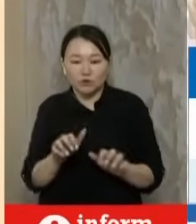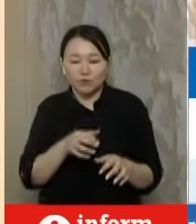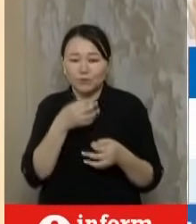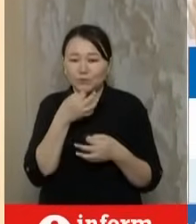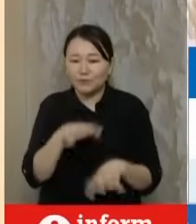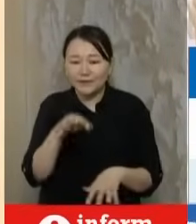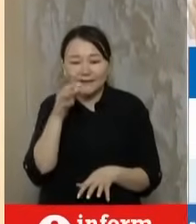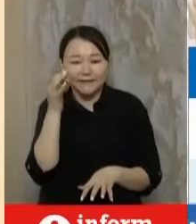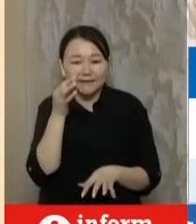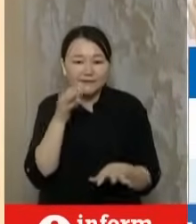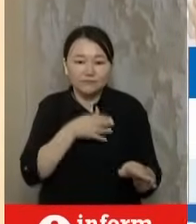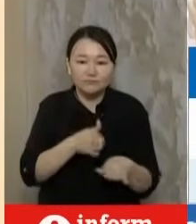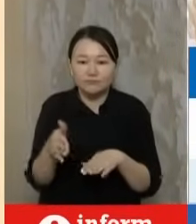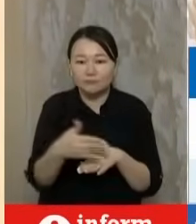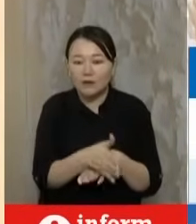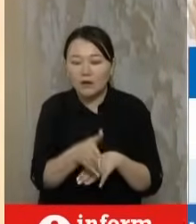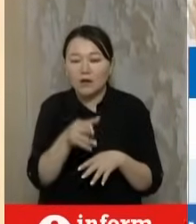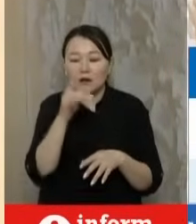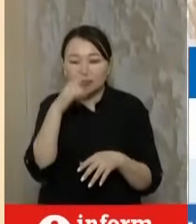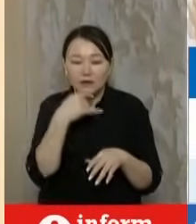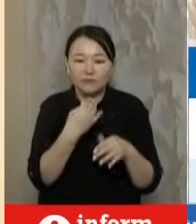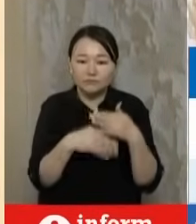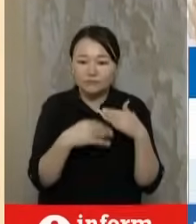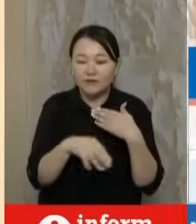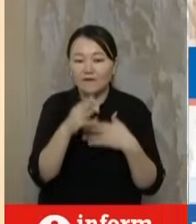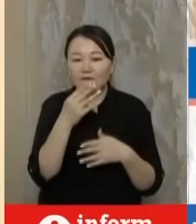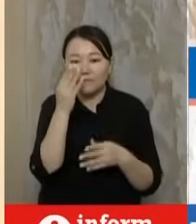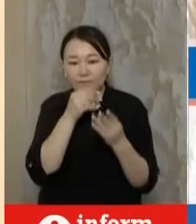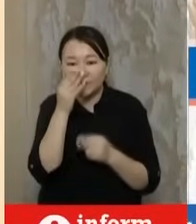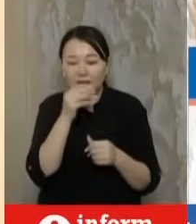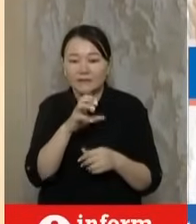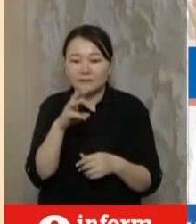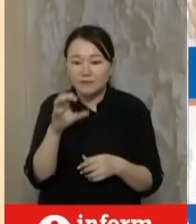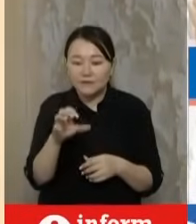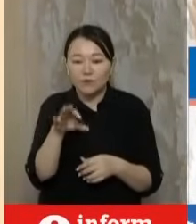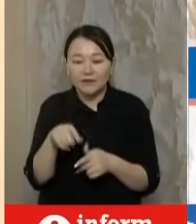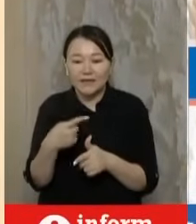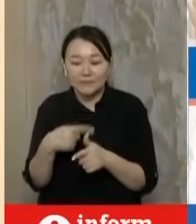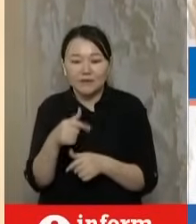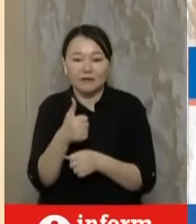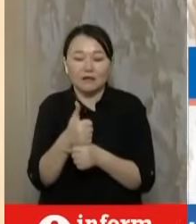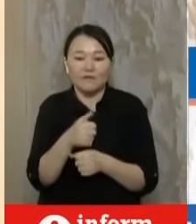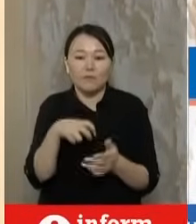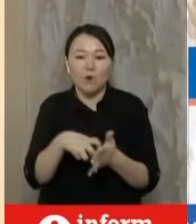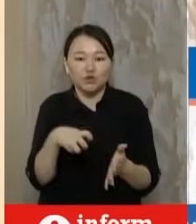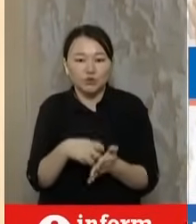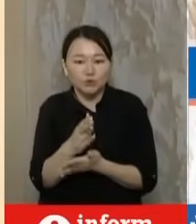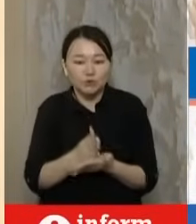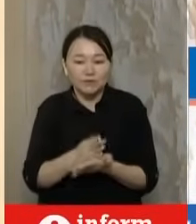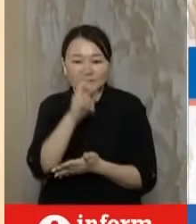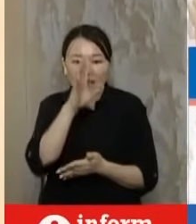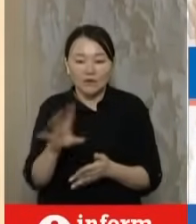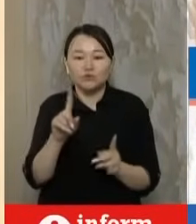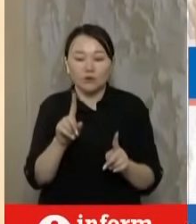любые ухищрения. Казахстанцам рассылают фейковые смс-сообщения от имени главной почтовой службы страны, что на склад